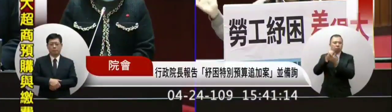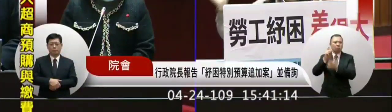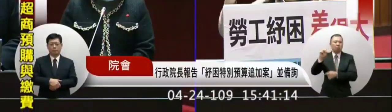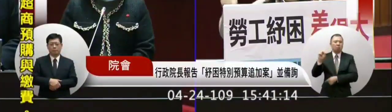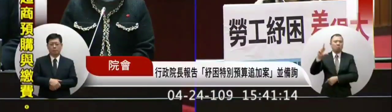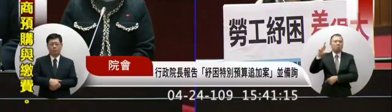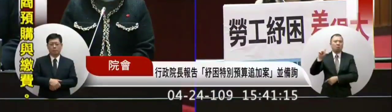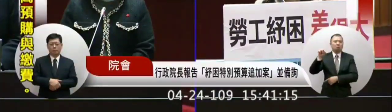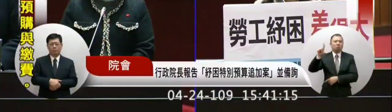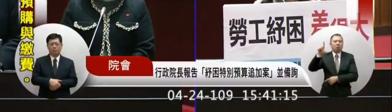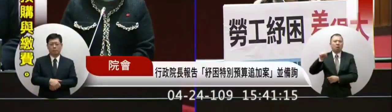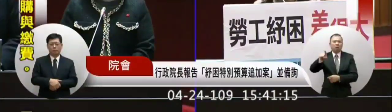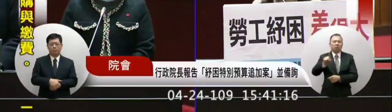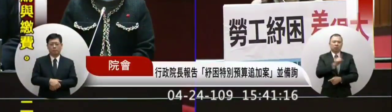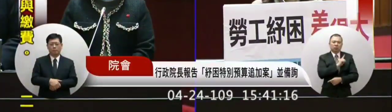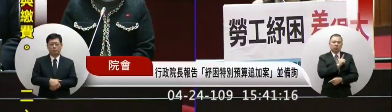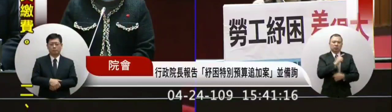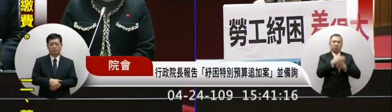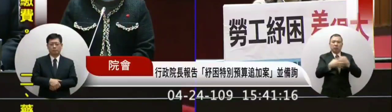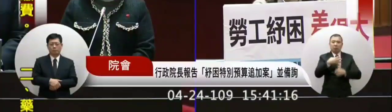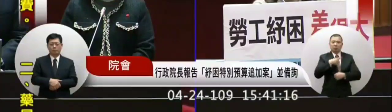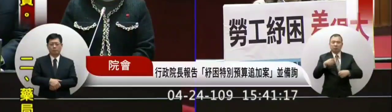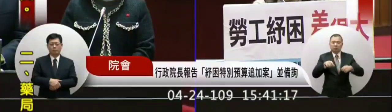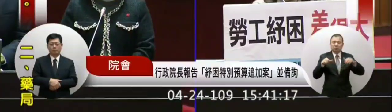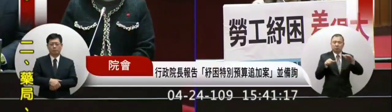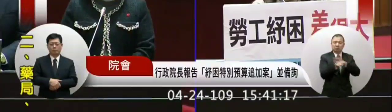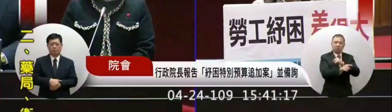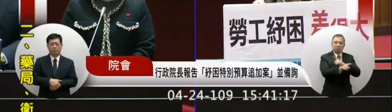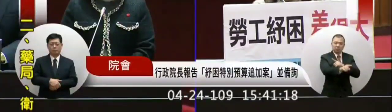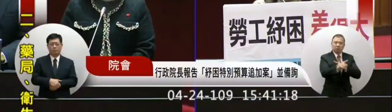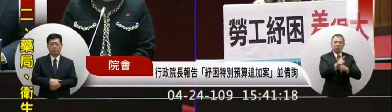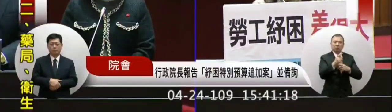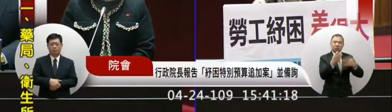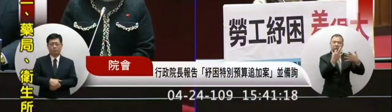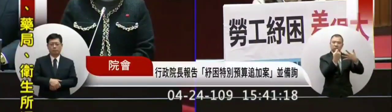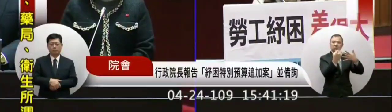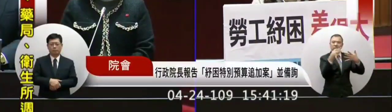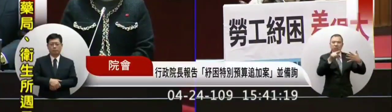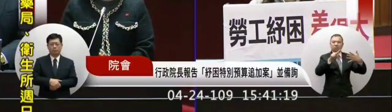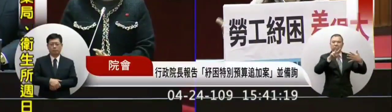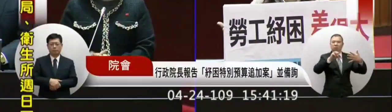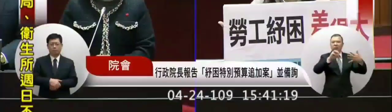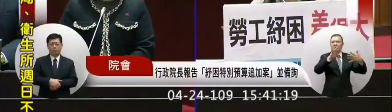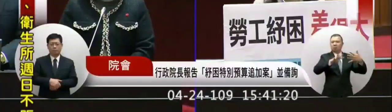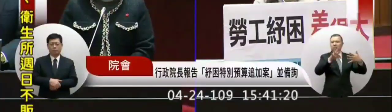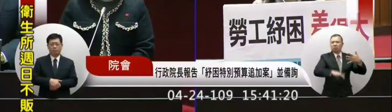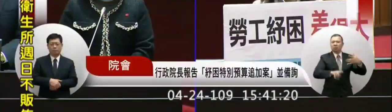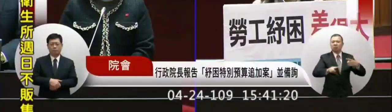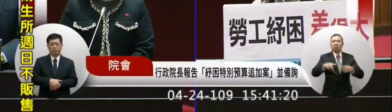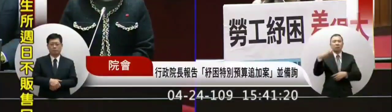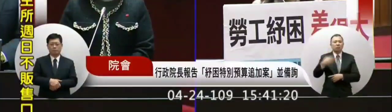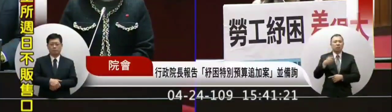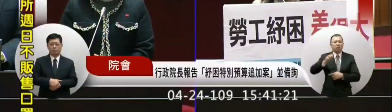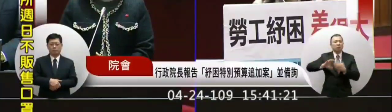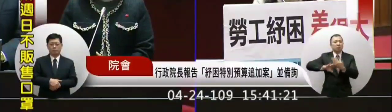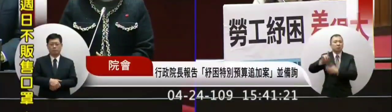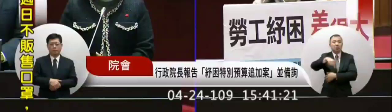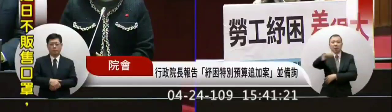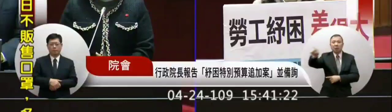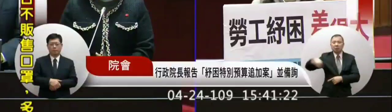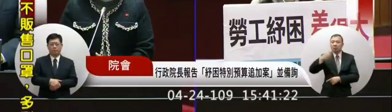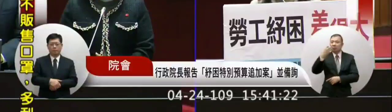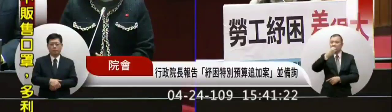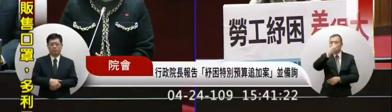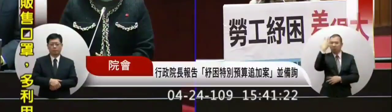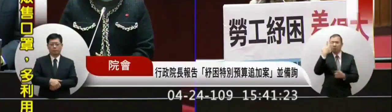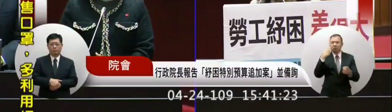分，因为很多都是没有固定雇主，他可能是因为做生涯规划。有些他因为比较年轻，投保24000，